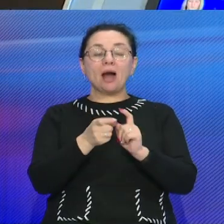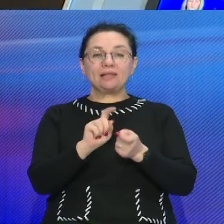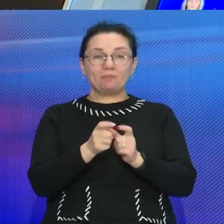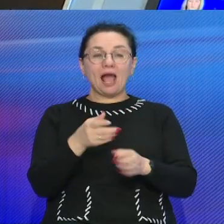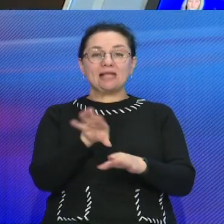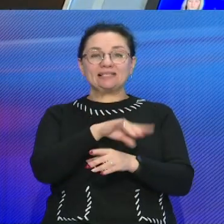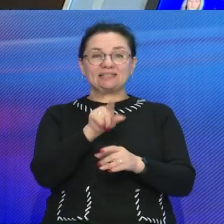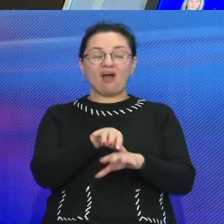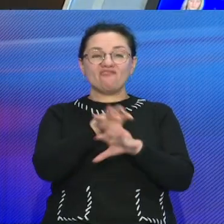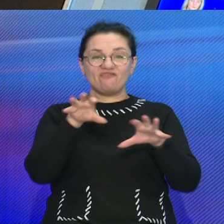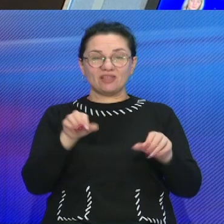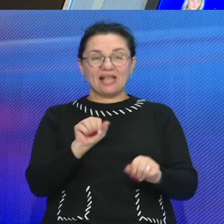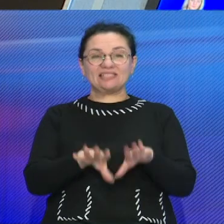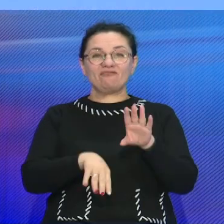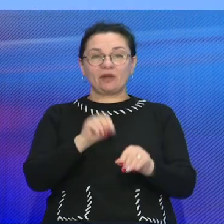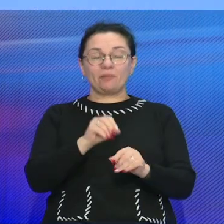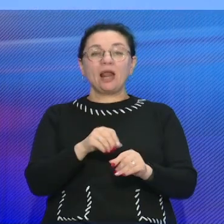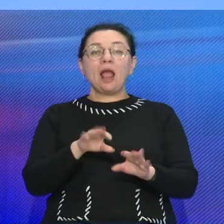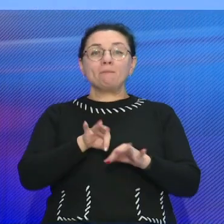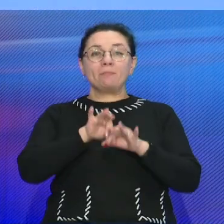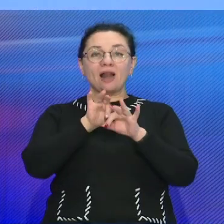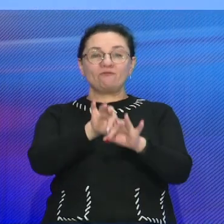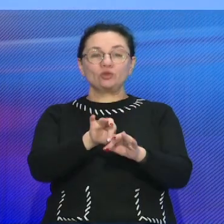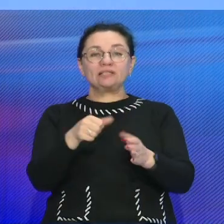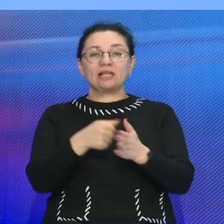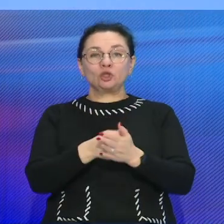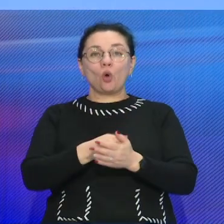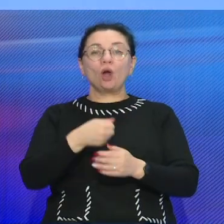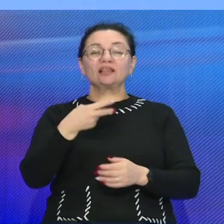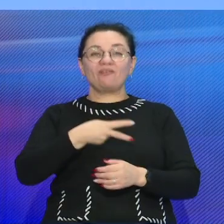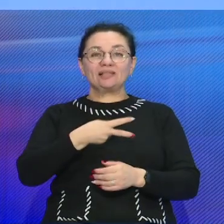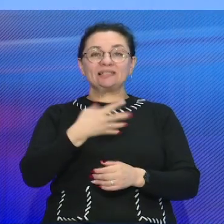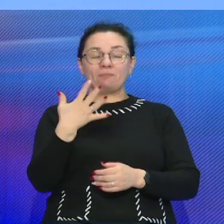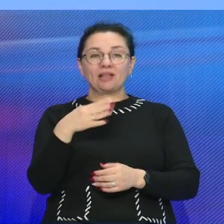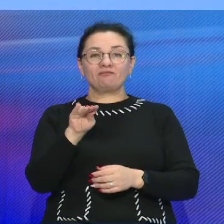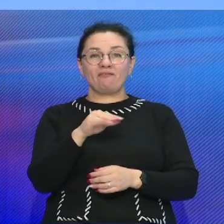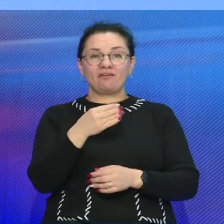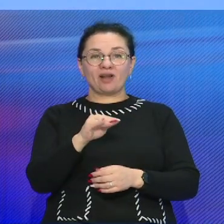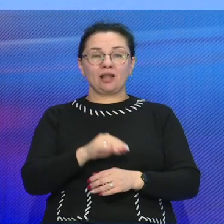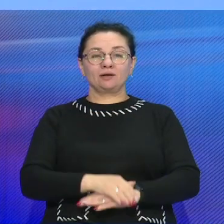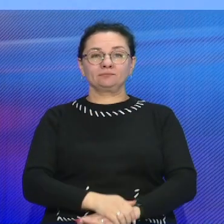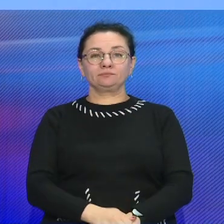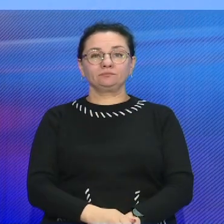выбаршчыкаў прадоўжыцца ажно да адзінага дня галасавання. 25 лютага агітацыя забаронена.